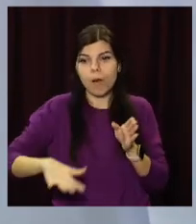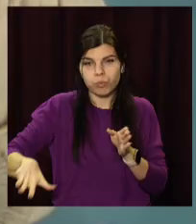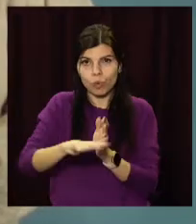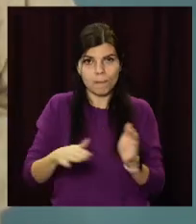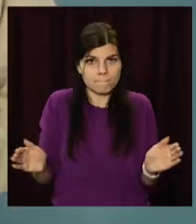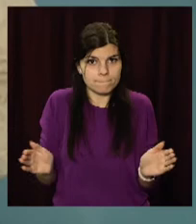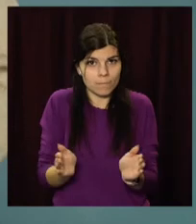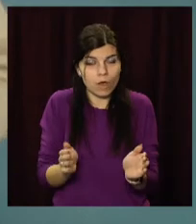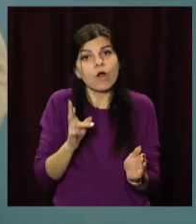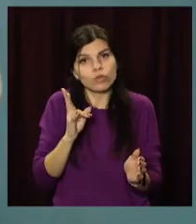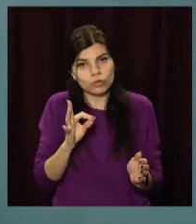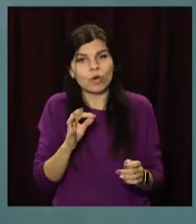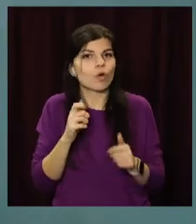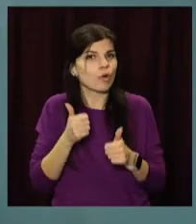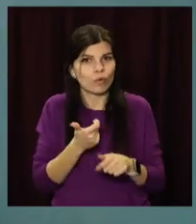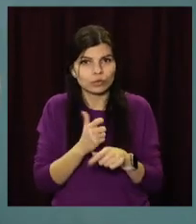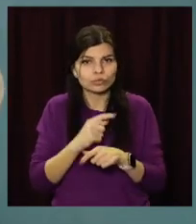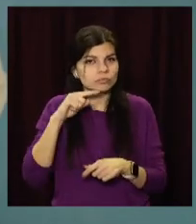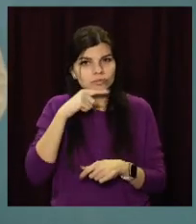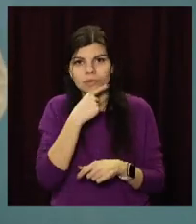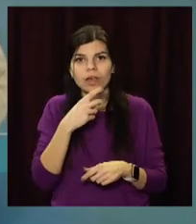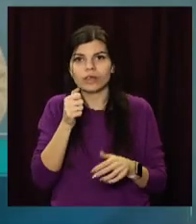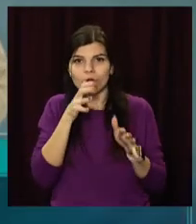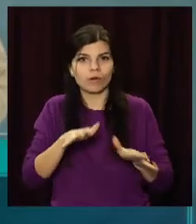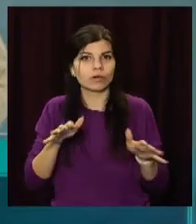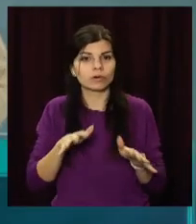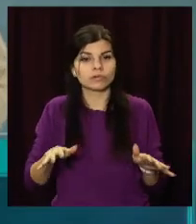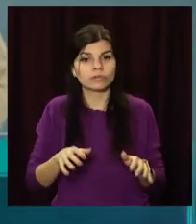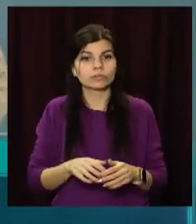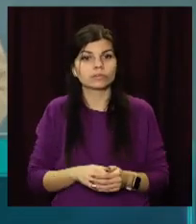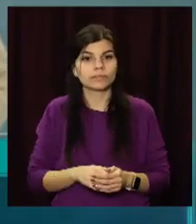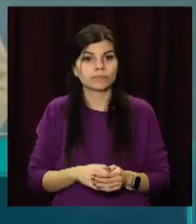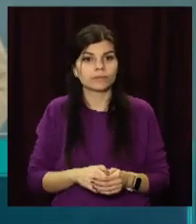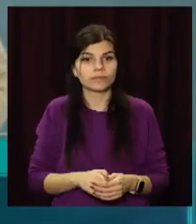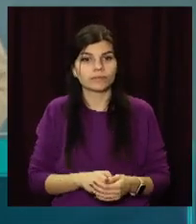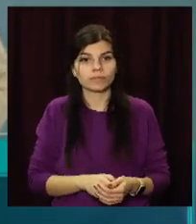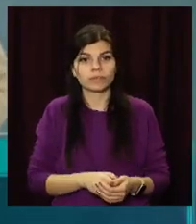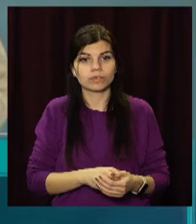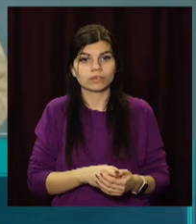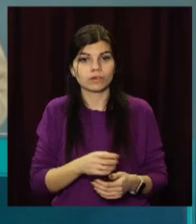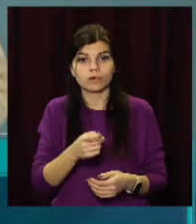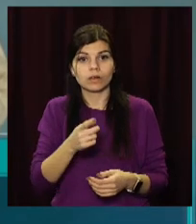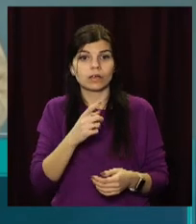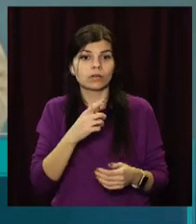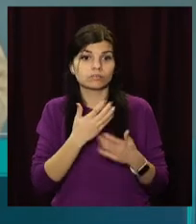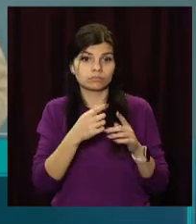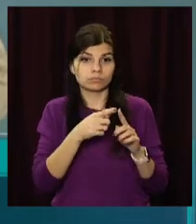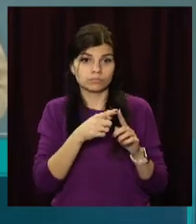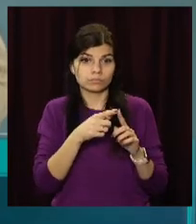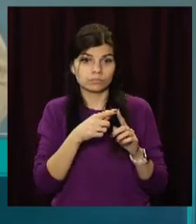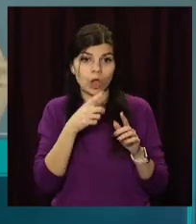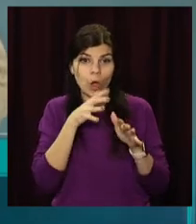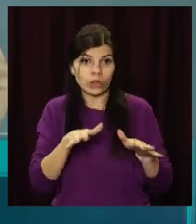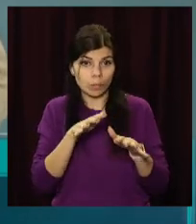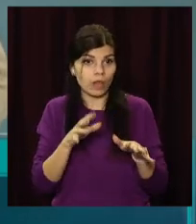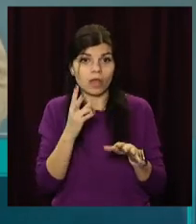термос допомагає добряче зекономити на комірному. За январь місяць це буде не більше 300 гривень. Іменно за